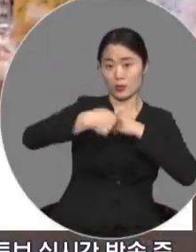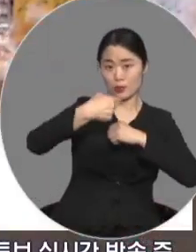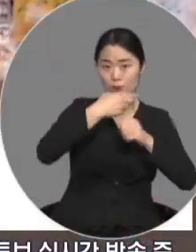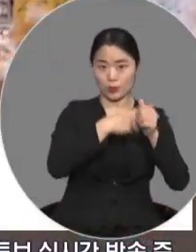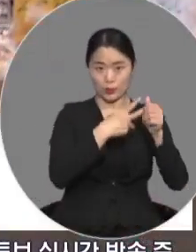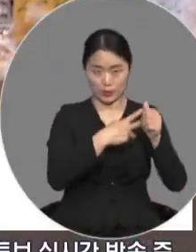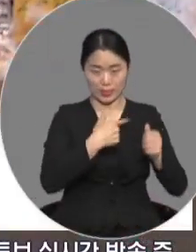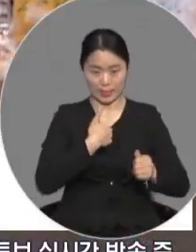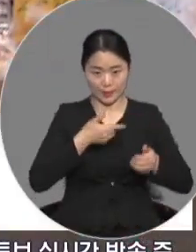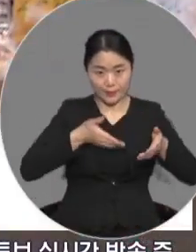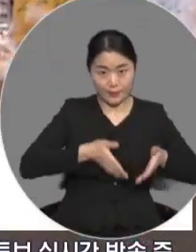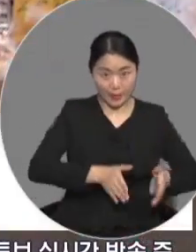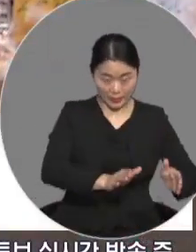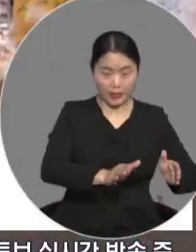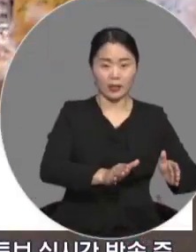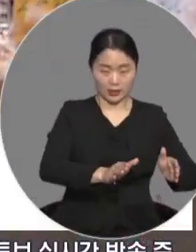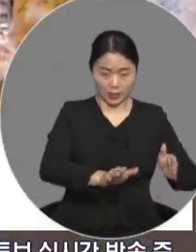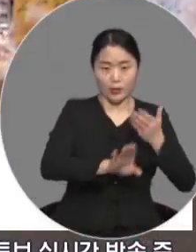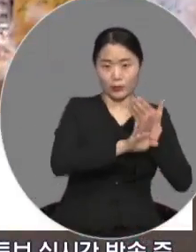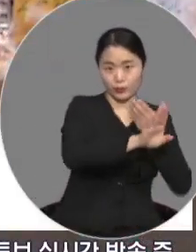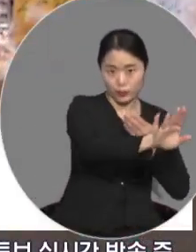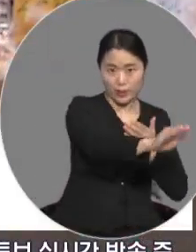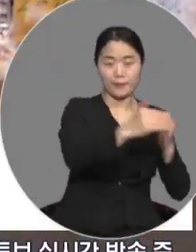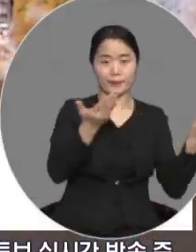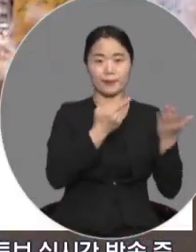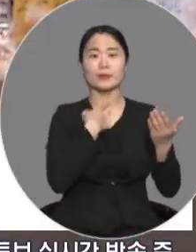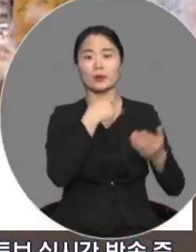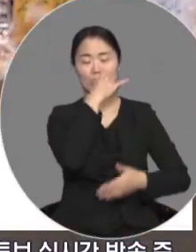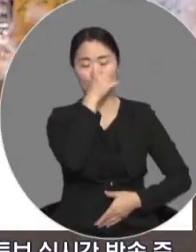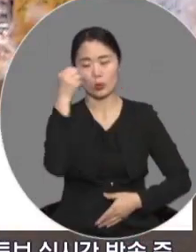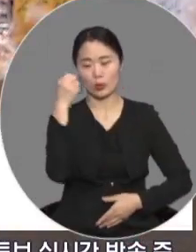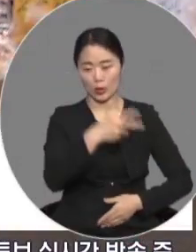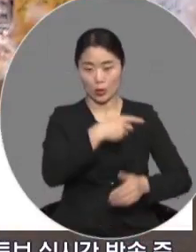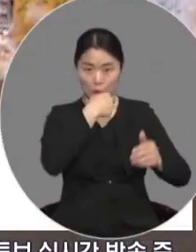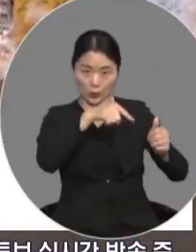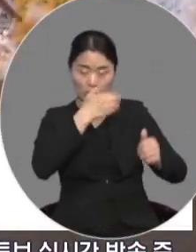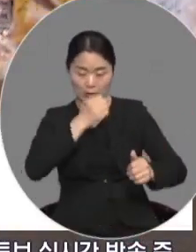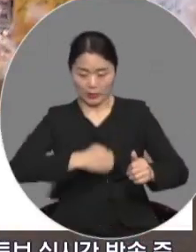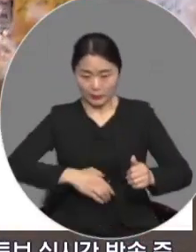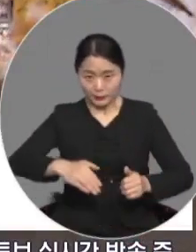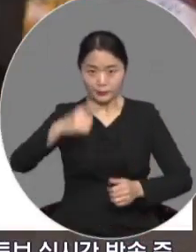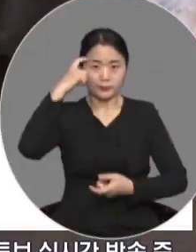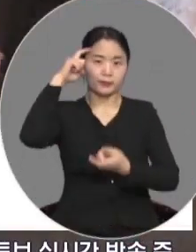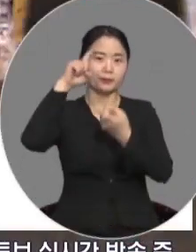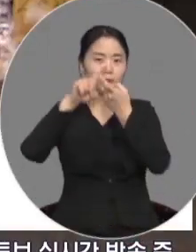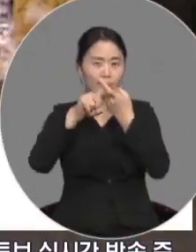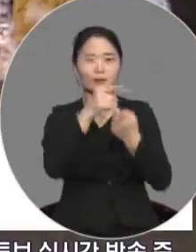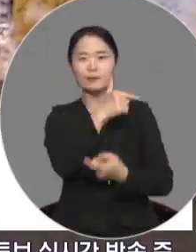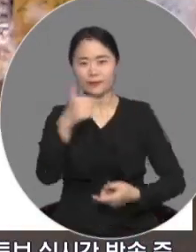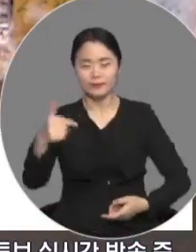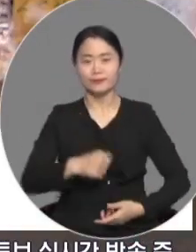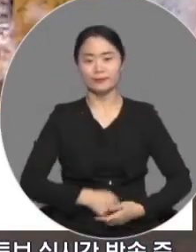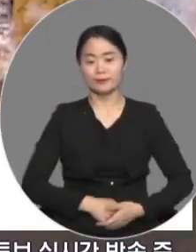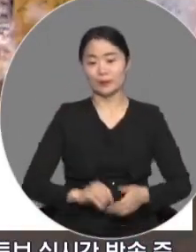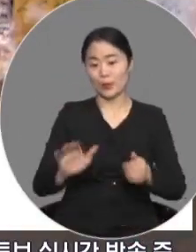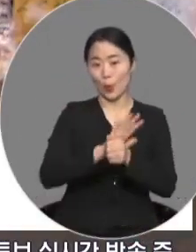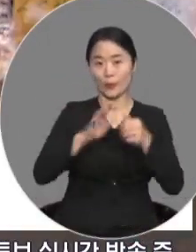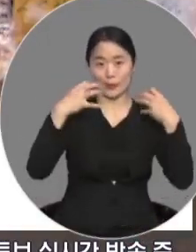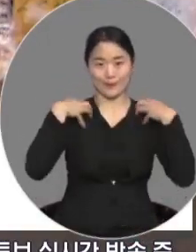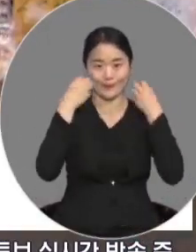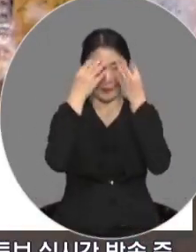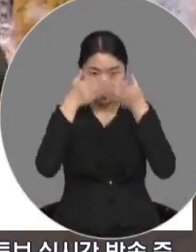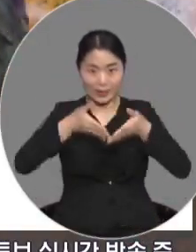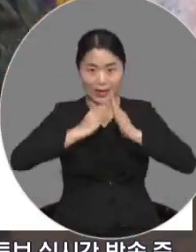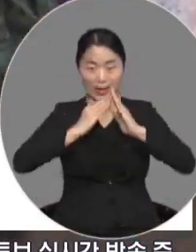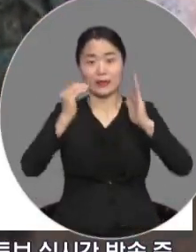출신이자 초등학생 학부모인 저는 교육과 복지에 굉장히 관심이 많은데요. 이 돌봄청이란 것을